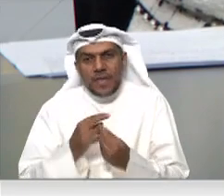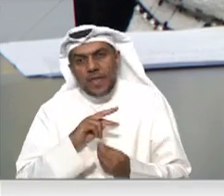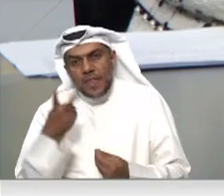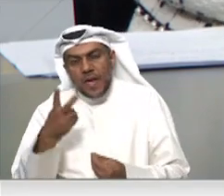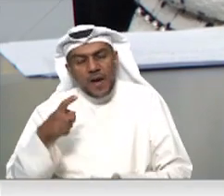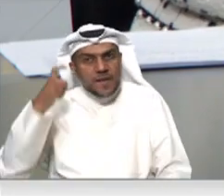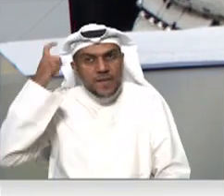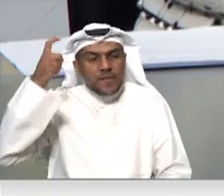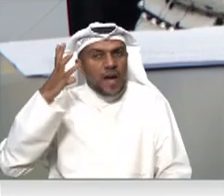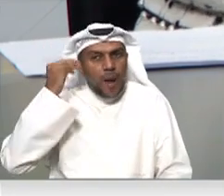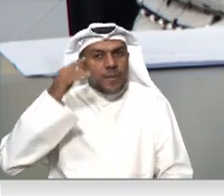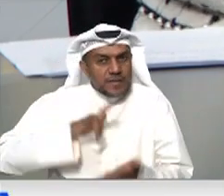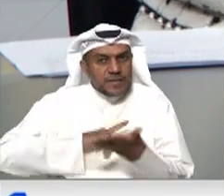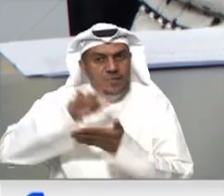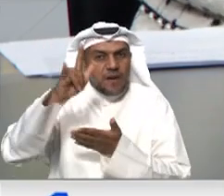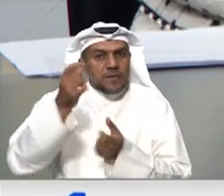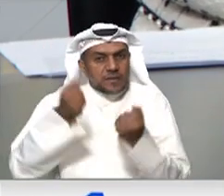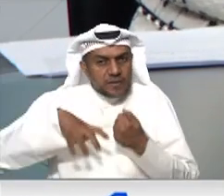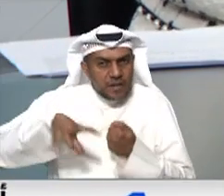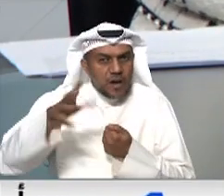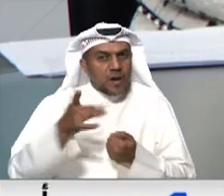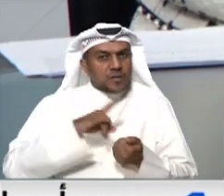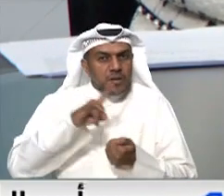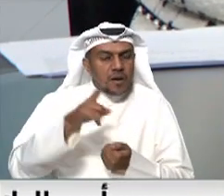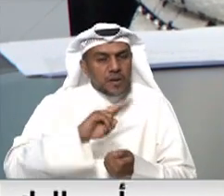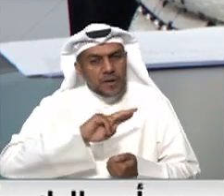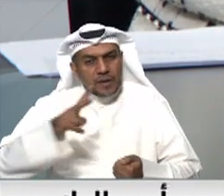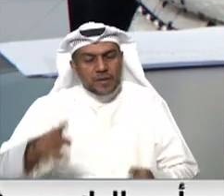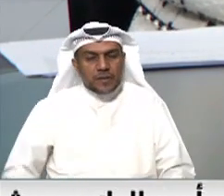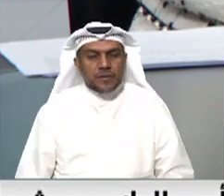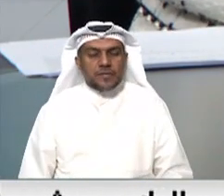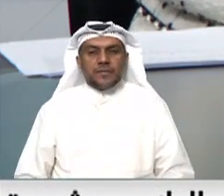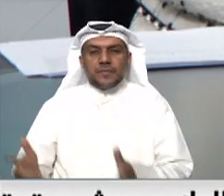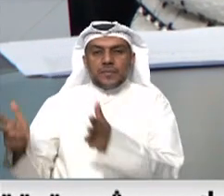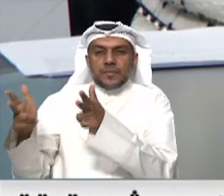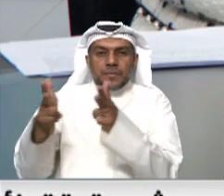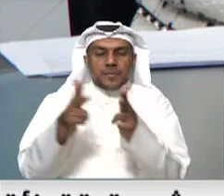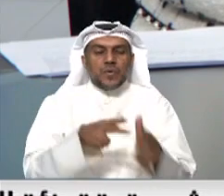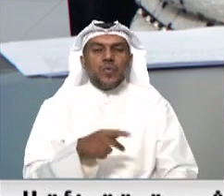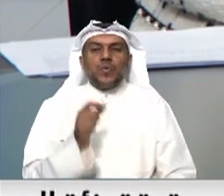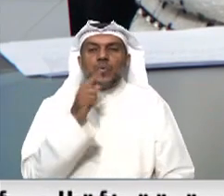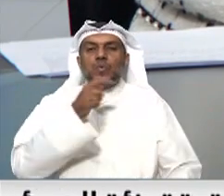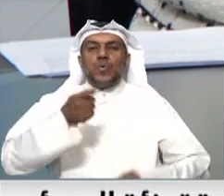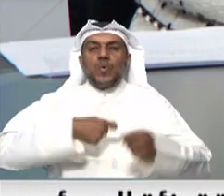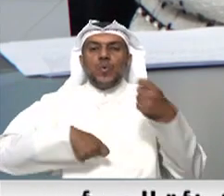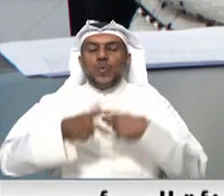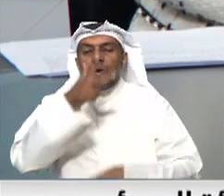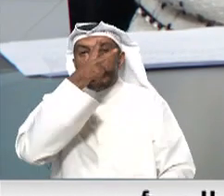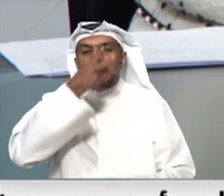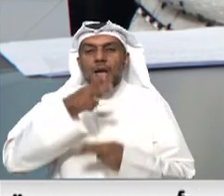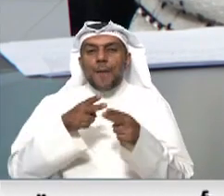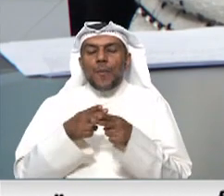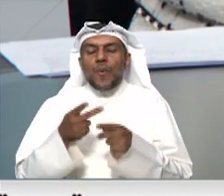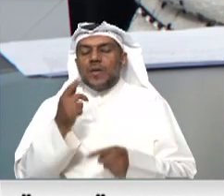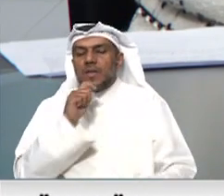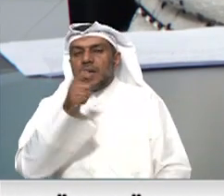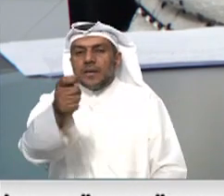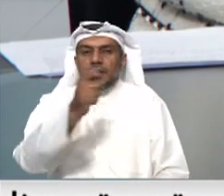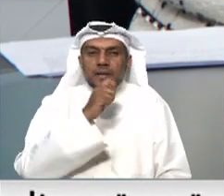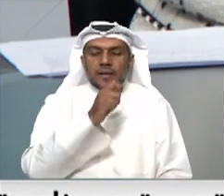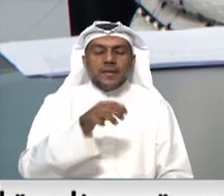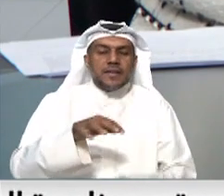ومنهم من فضل السفر. كاميرا الأخبار تجولت في سوق المباركية لنتعرف أين سيقضون هذه